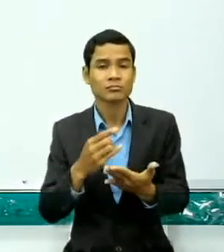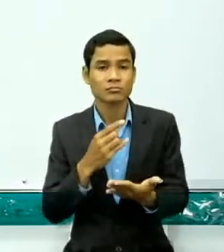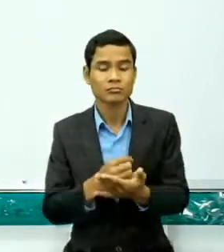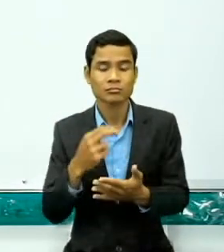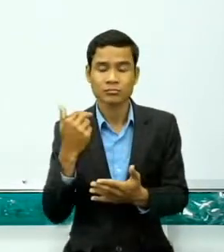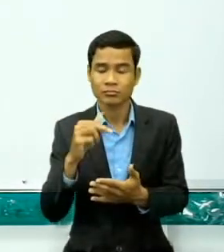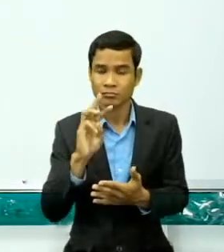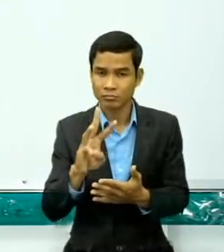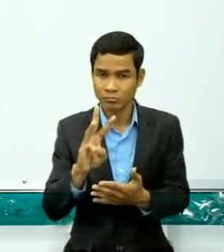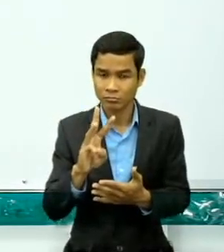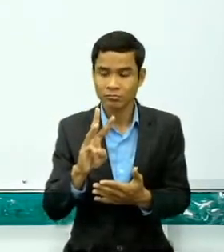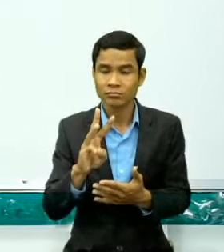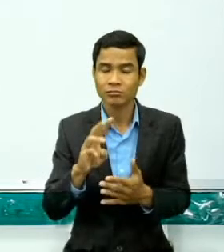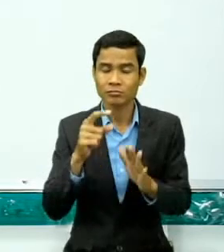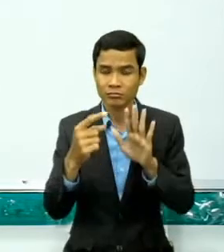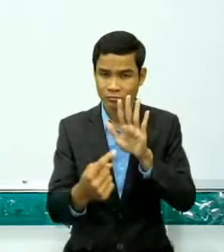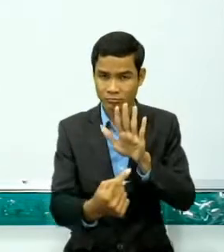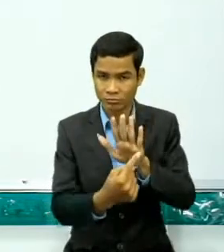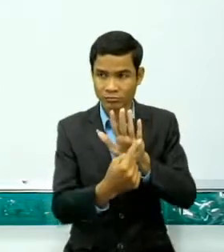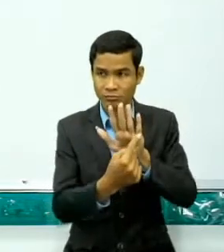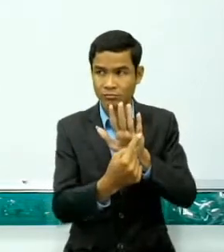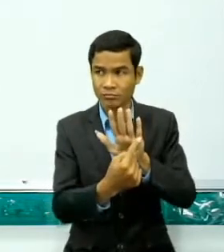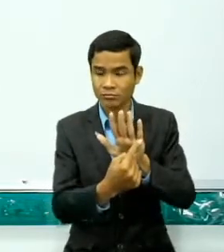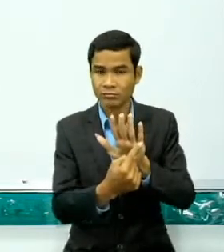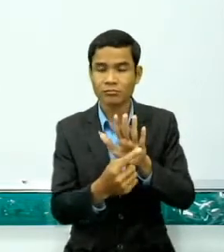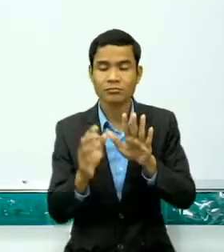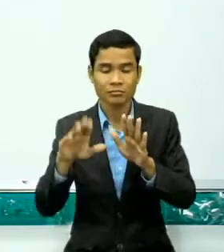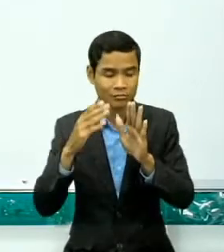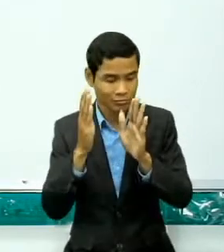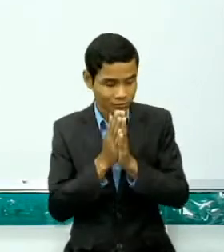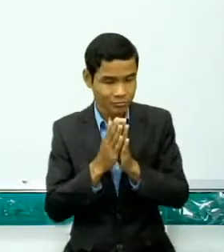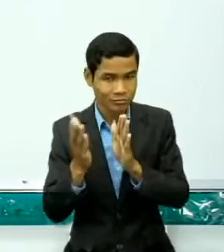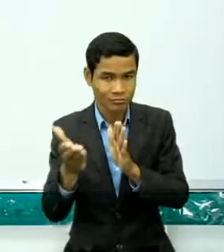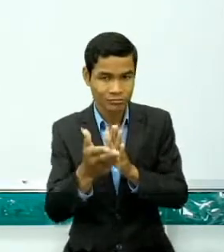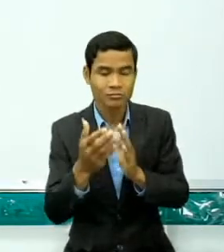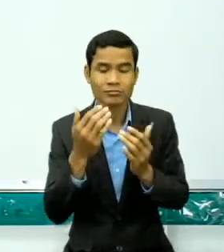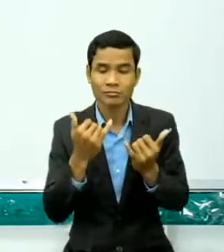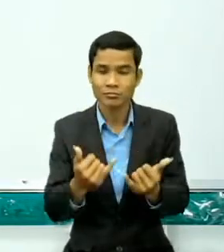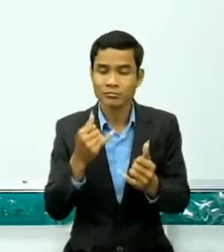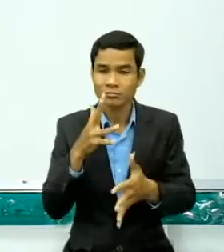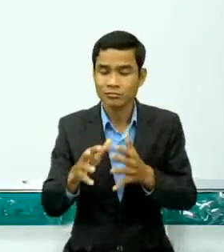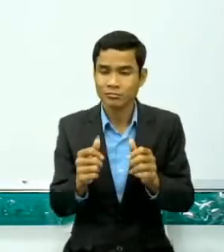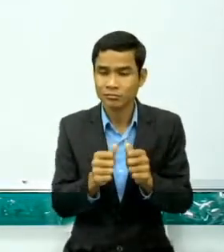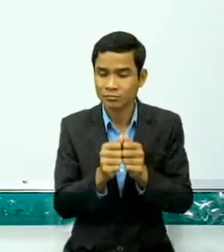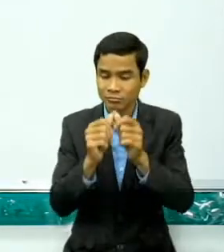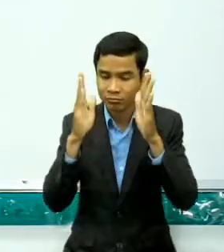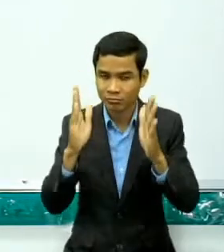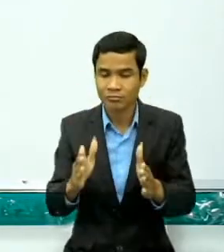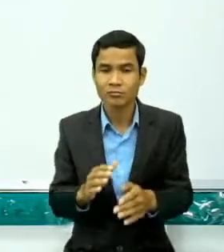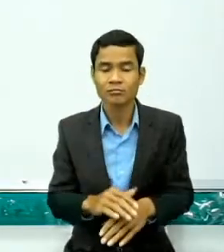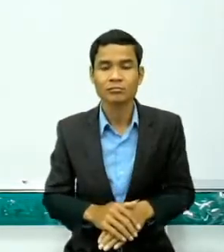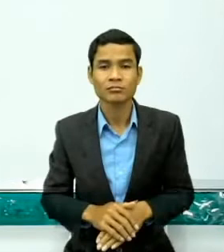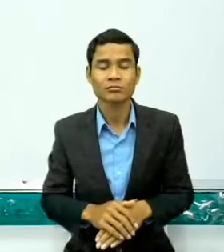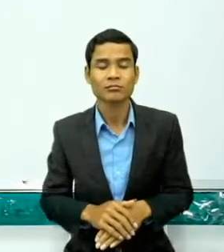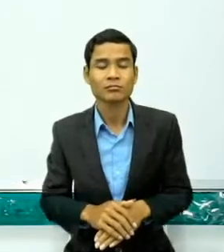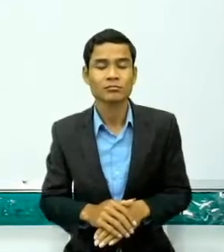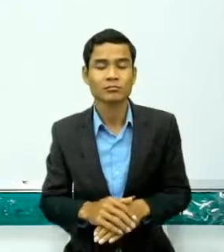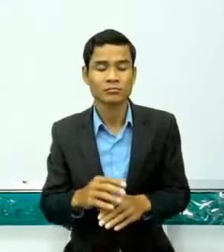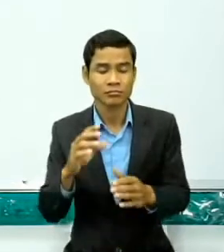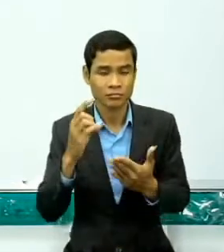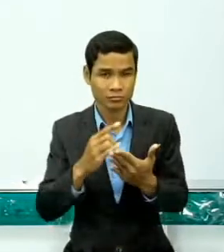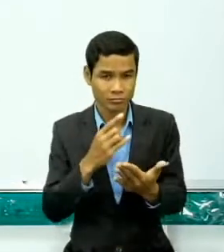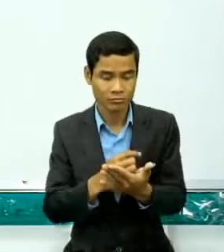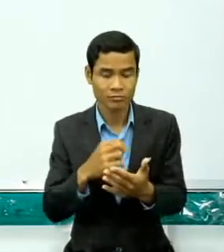ទី3ស្រាក់អឺអរគុណឥឡូវកូនកូនចូលរួមអានជាមួយអ្នកគ្រូចាប់ផ្ដើមមេ